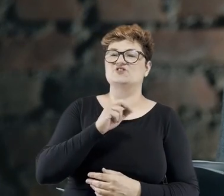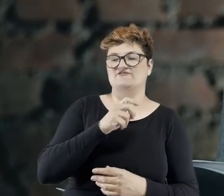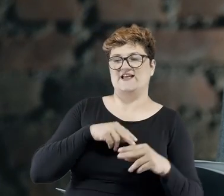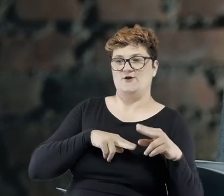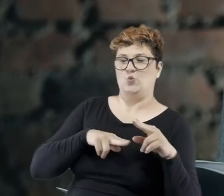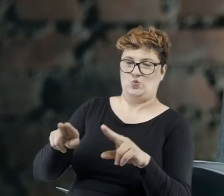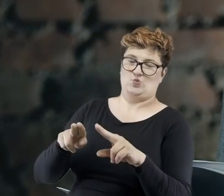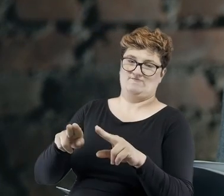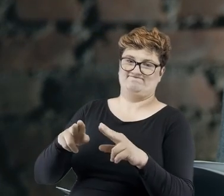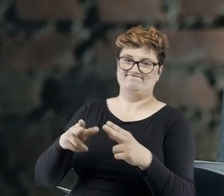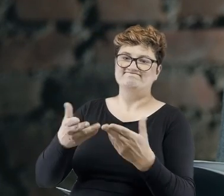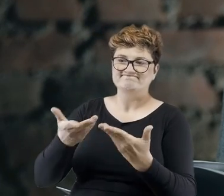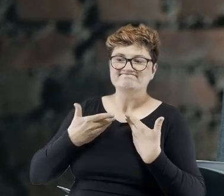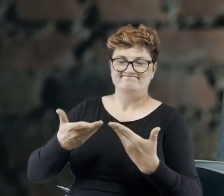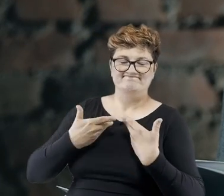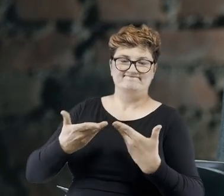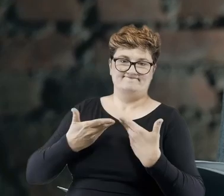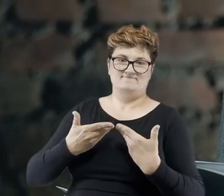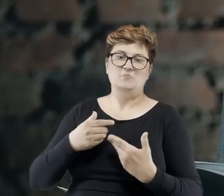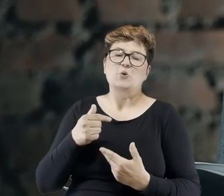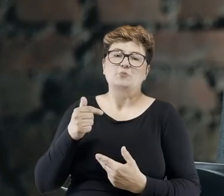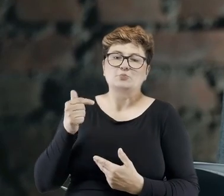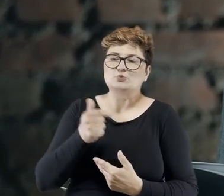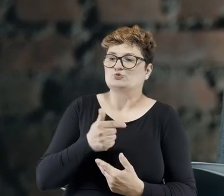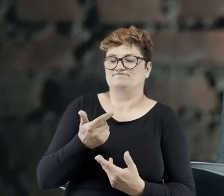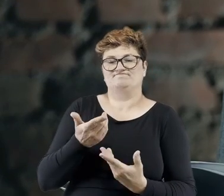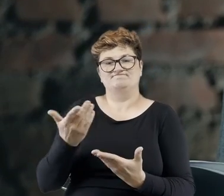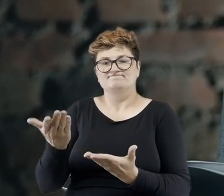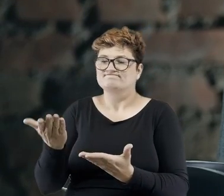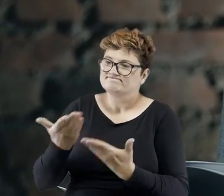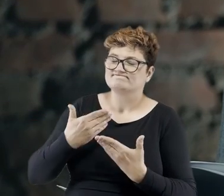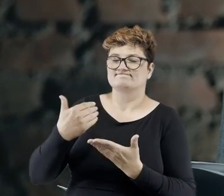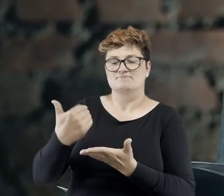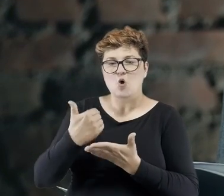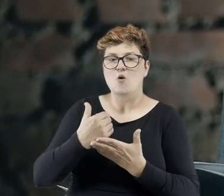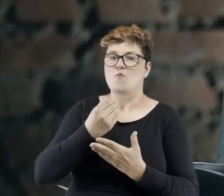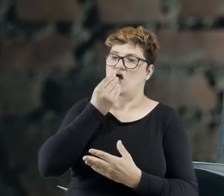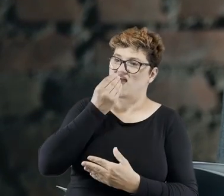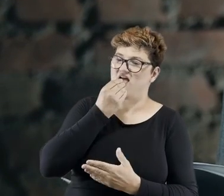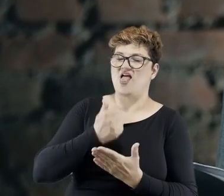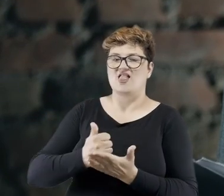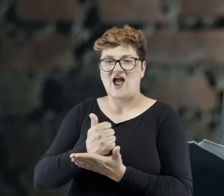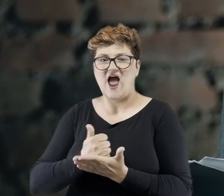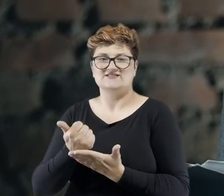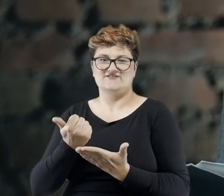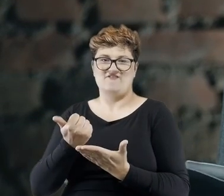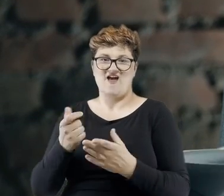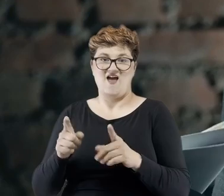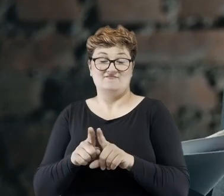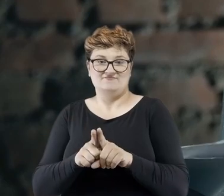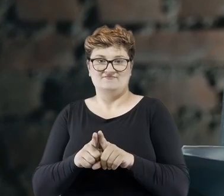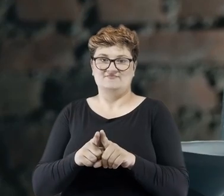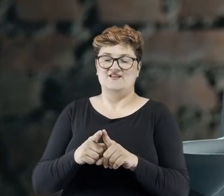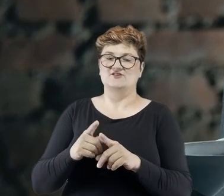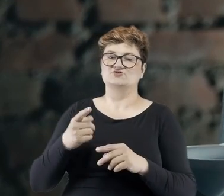była zależna, ponieważ musiała, ona od niej uzyskiwała pomoc, jedzenie, lekarstwa,